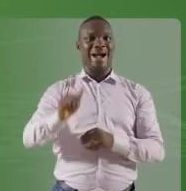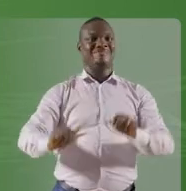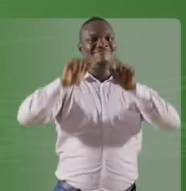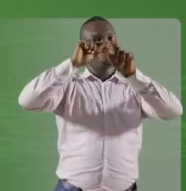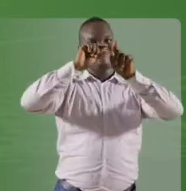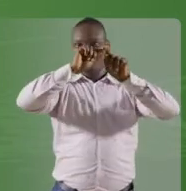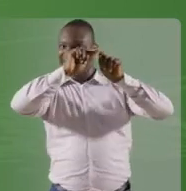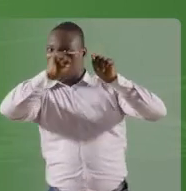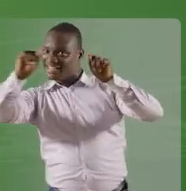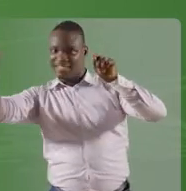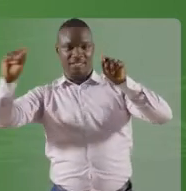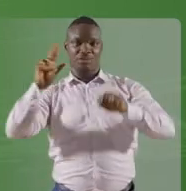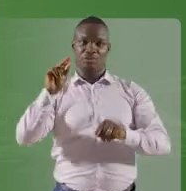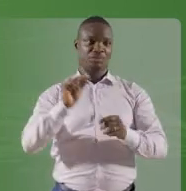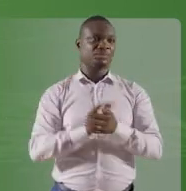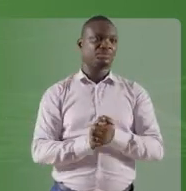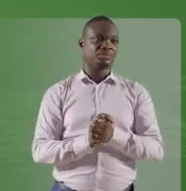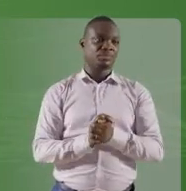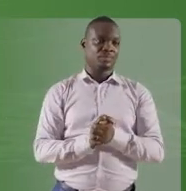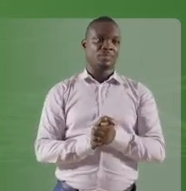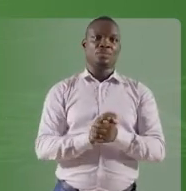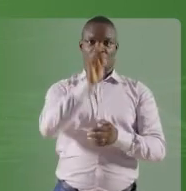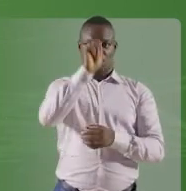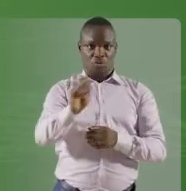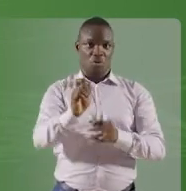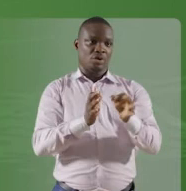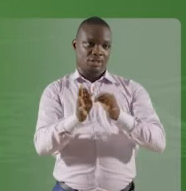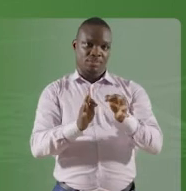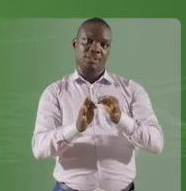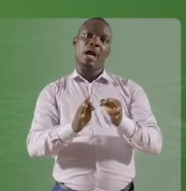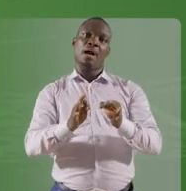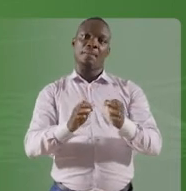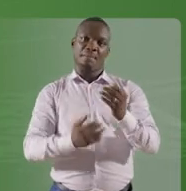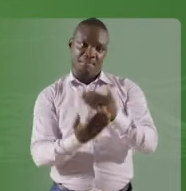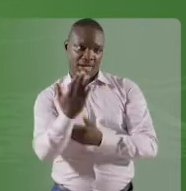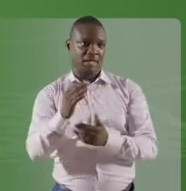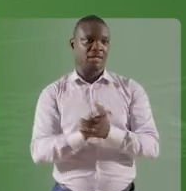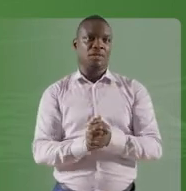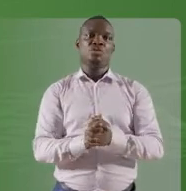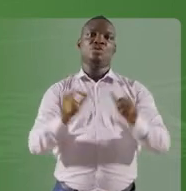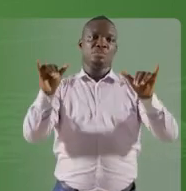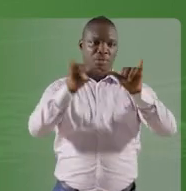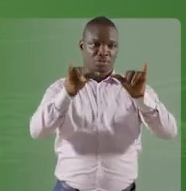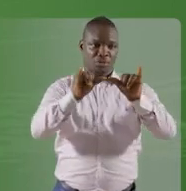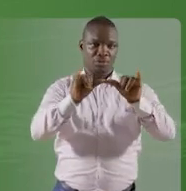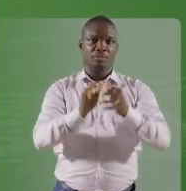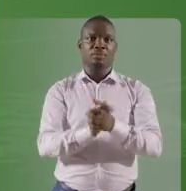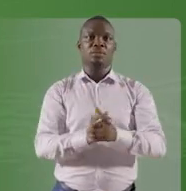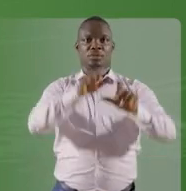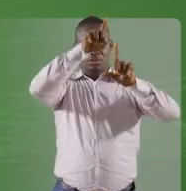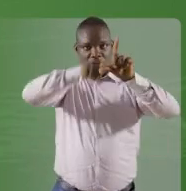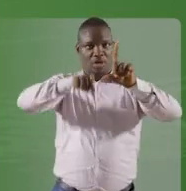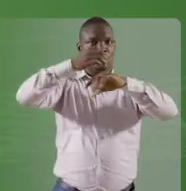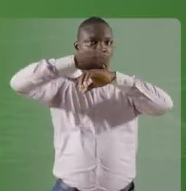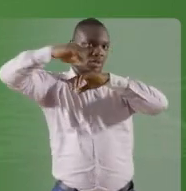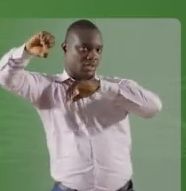points A, B et C sont non alignés. On va traduire ça par le fait que une mesure de l'angle